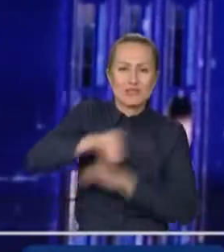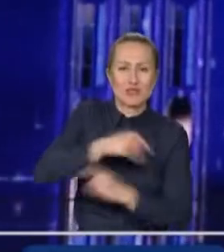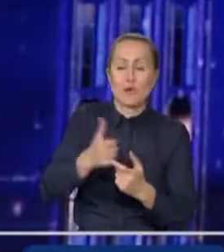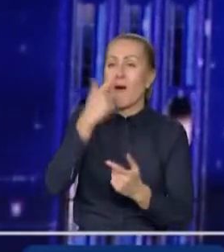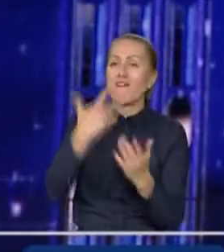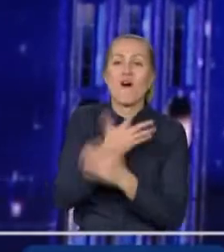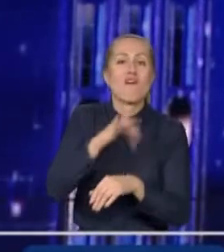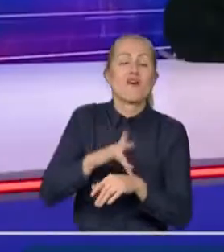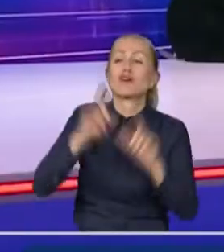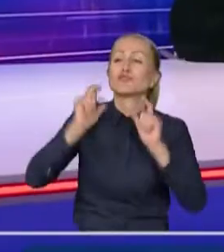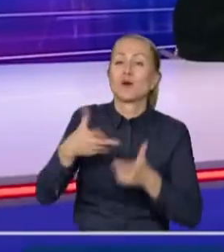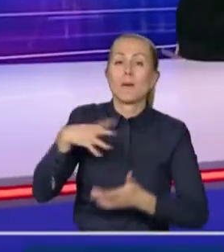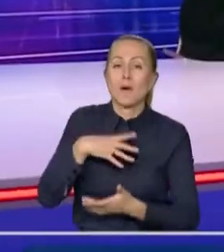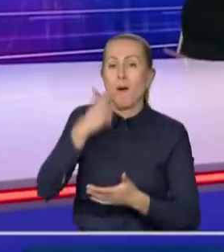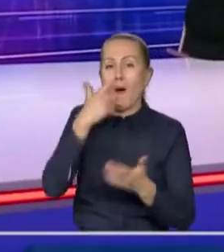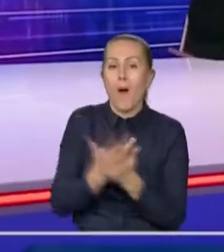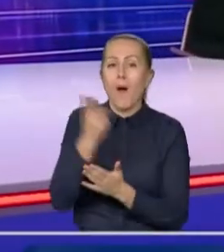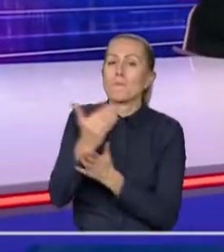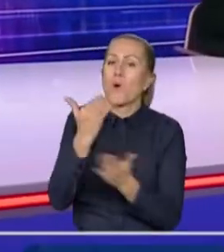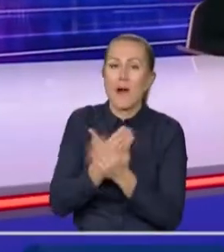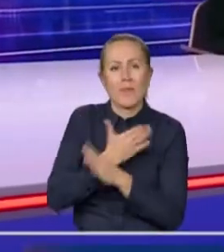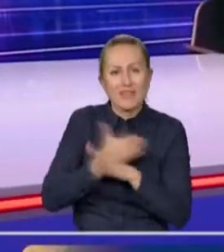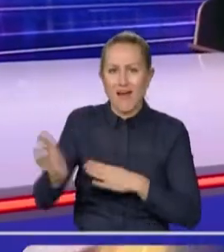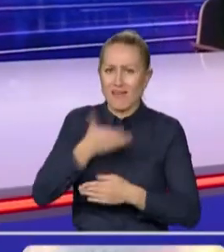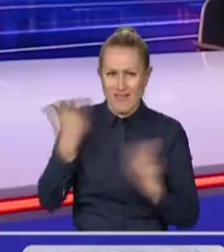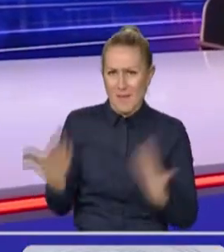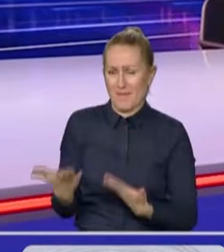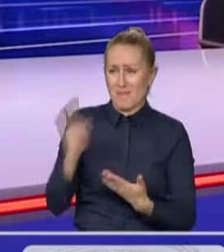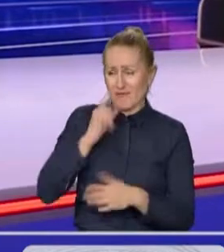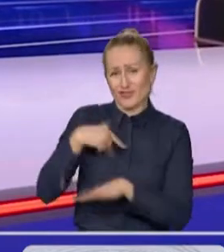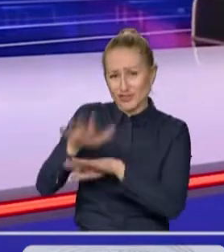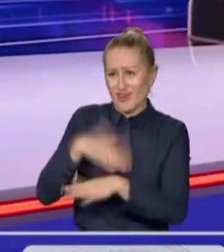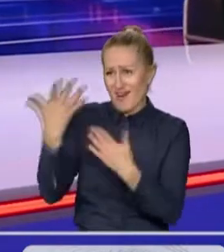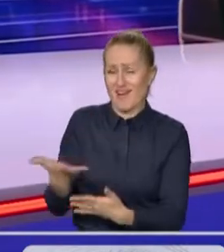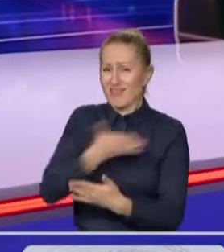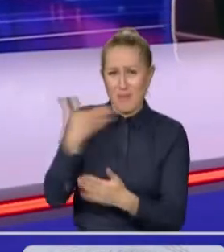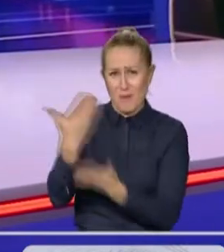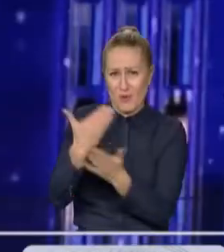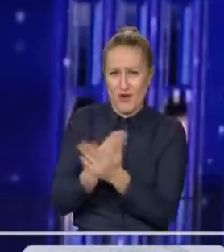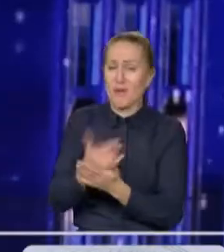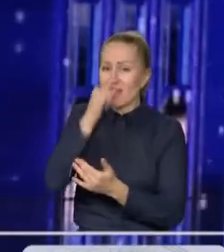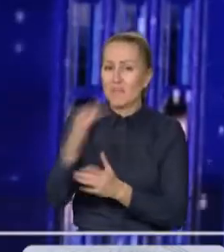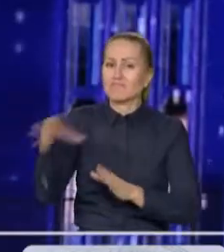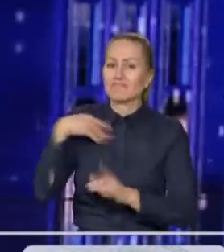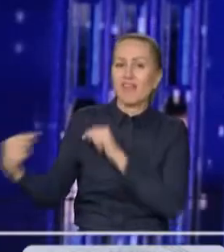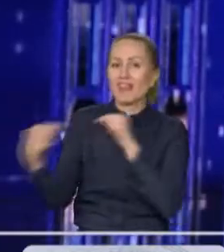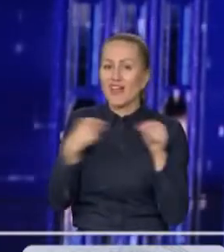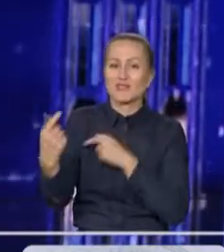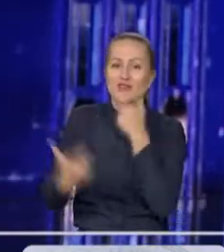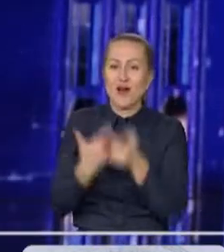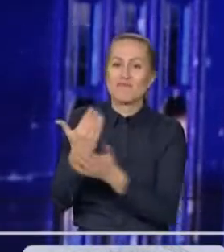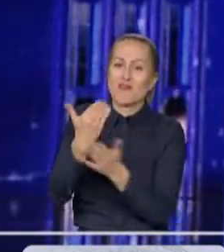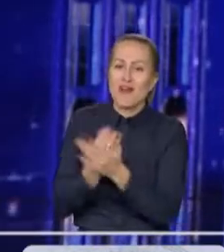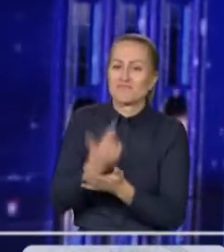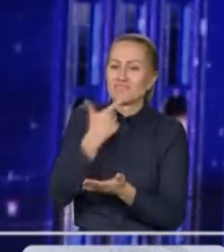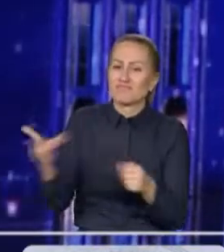w finale tego przemówienia, że jednak programu nadal brak. No, bardzo panu współczuję, no, bo dalej nie może pan ze mną podyskutować o